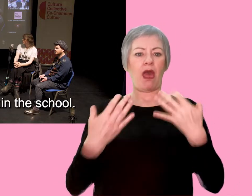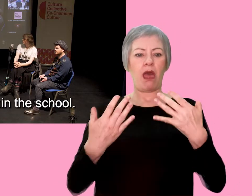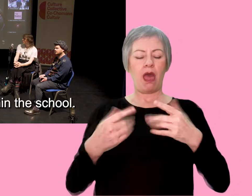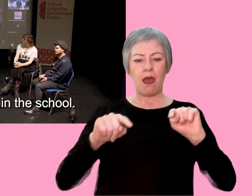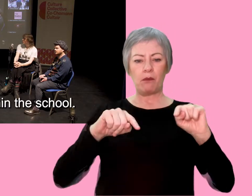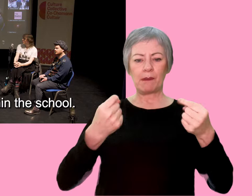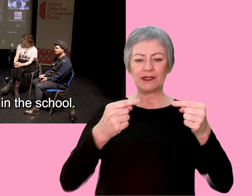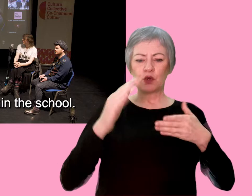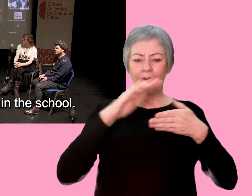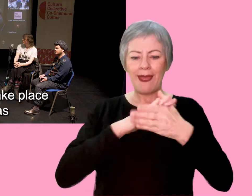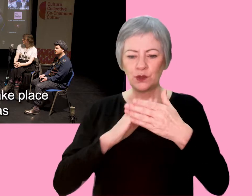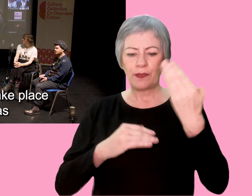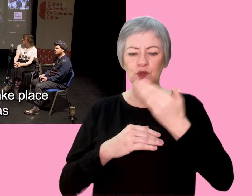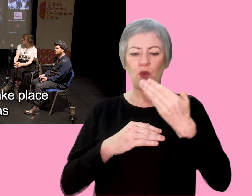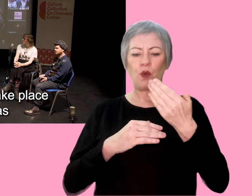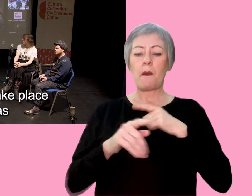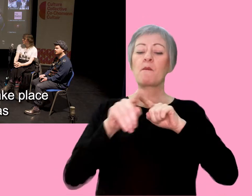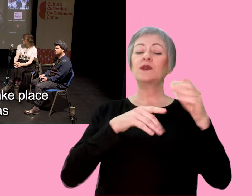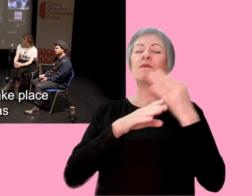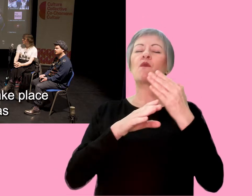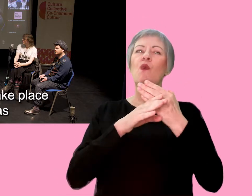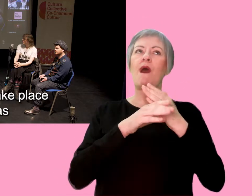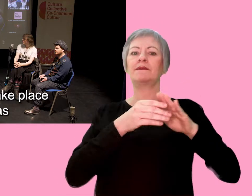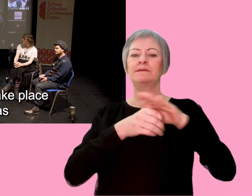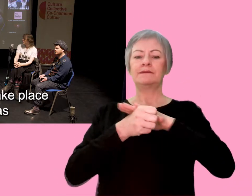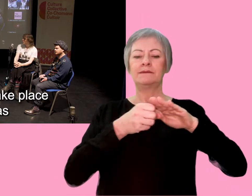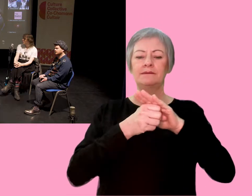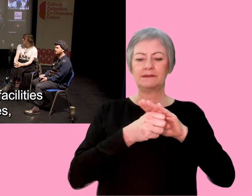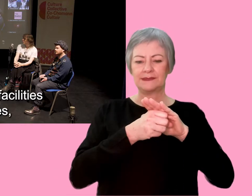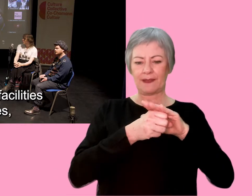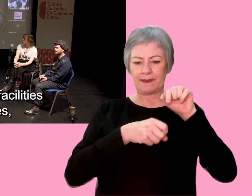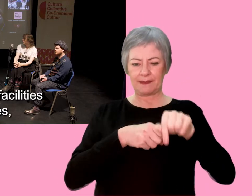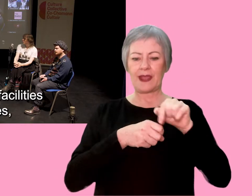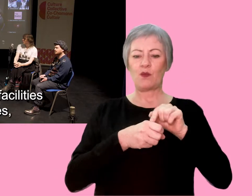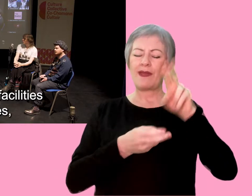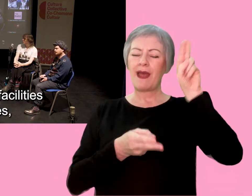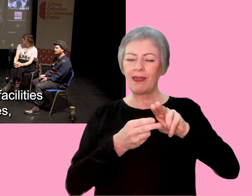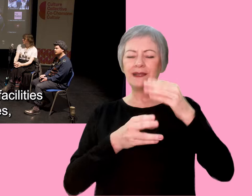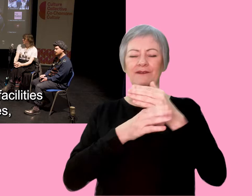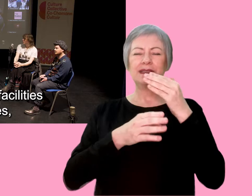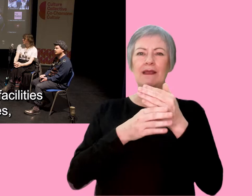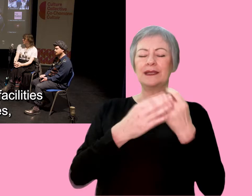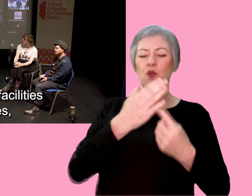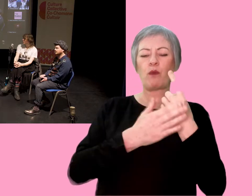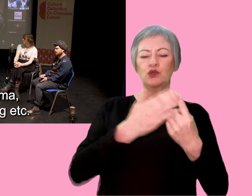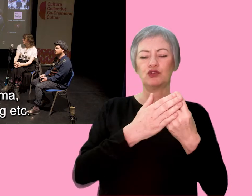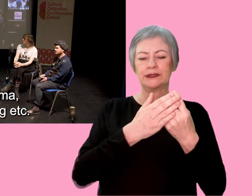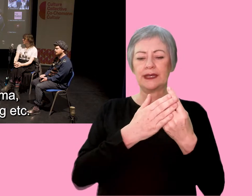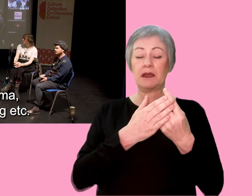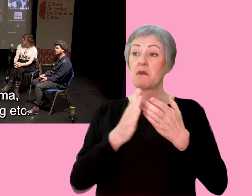skaltje haast. Bevoor hutjen op het tachas aan de skieren Google van de gillen urit jigurissen neer karben.